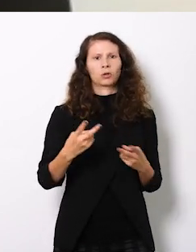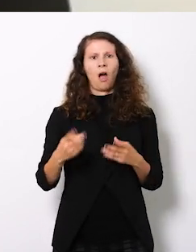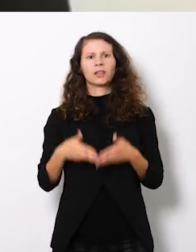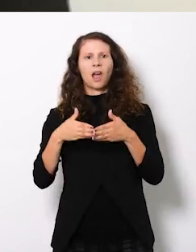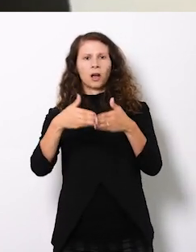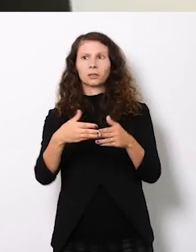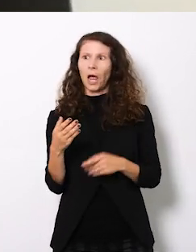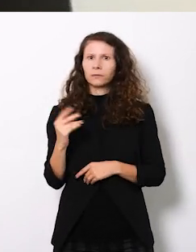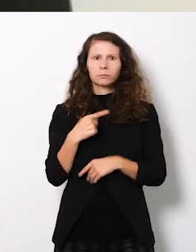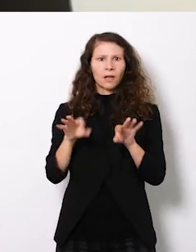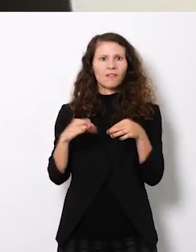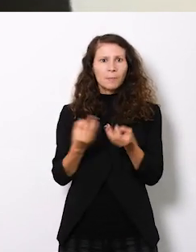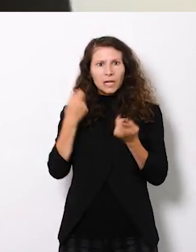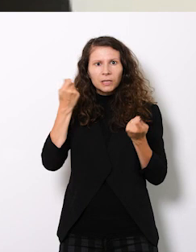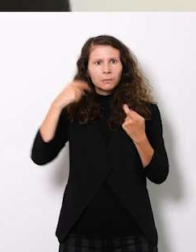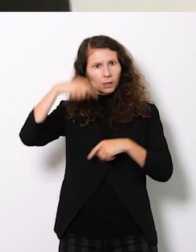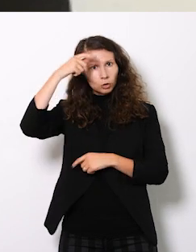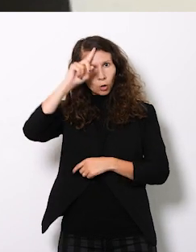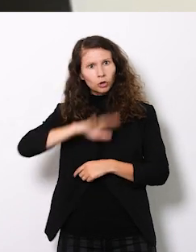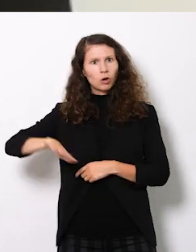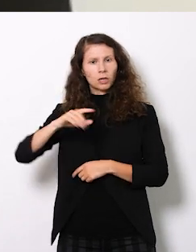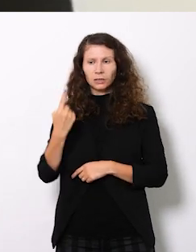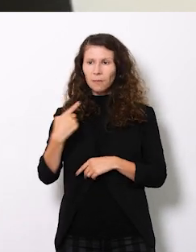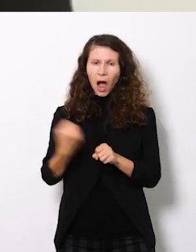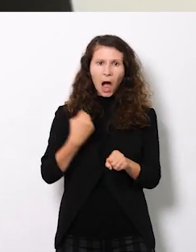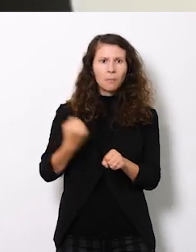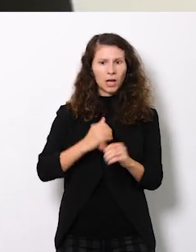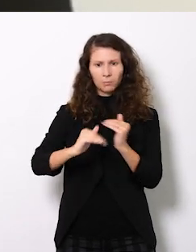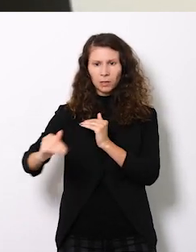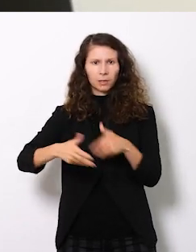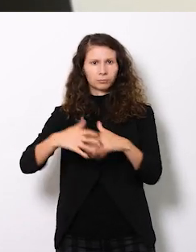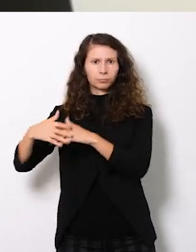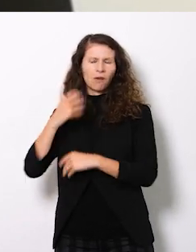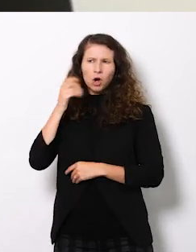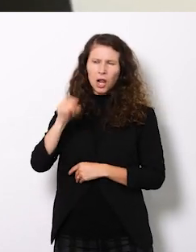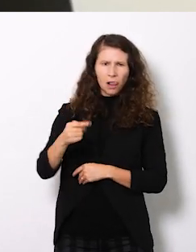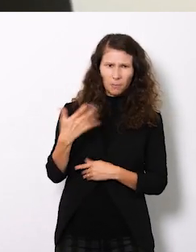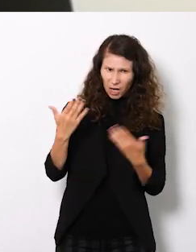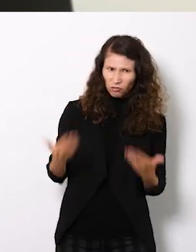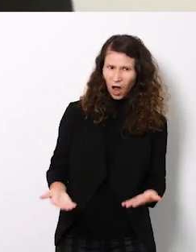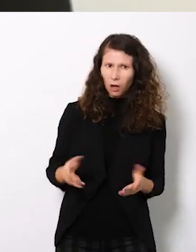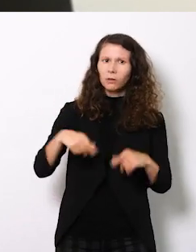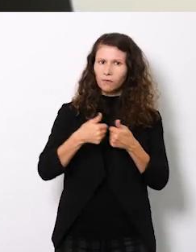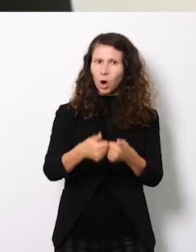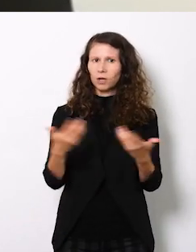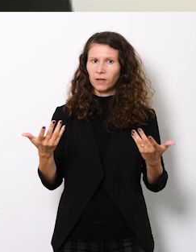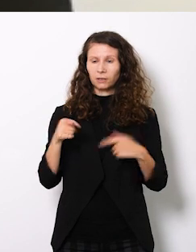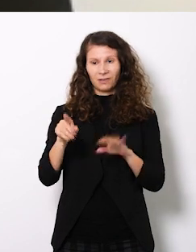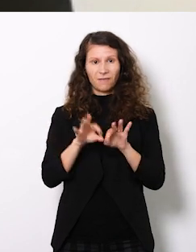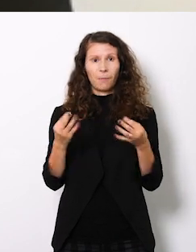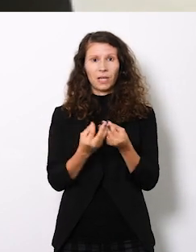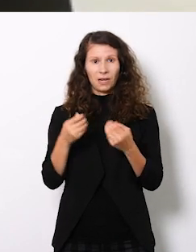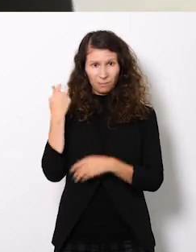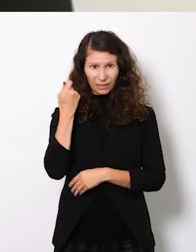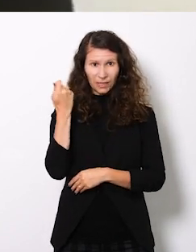unsere Familienbetriebe in Deutschland, die Arbeitsplätze schaffen. Wenn wir die schwächen, hat das nur eine Folge. Aus den